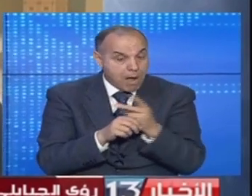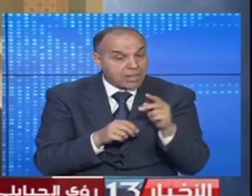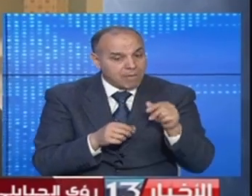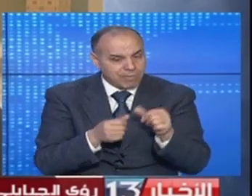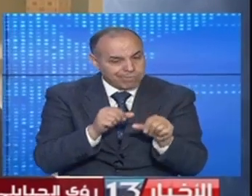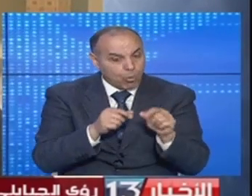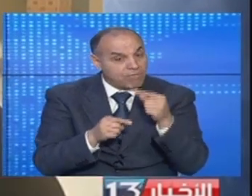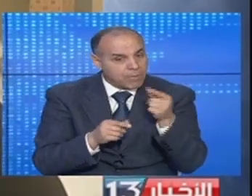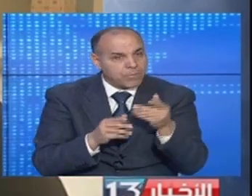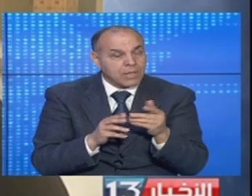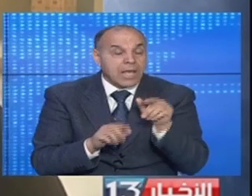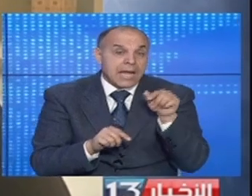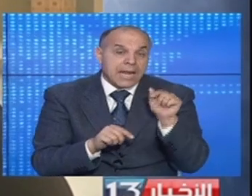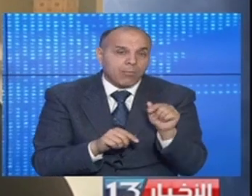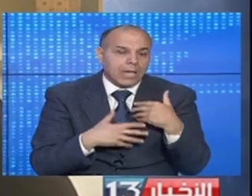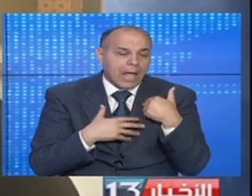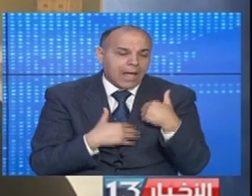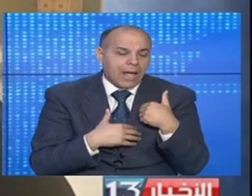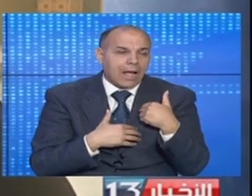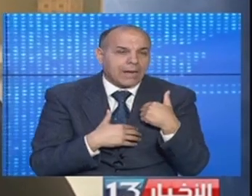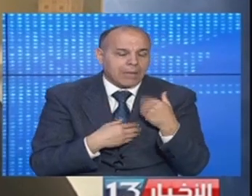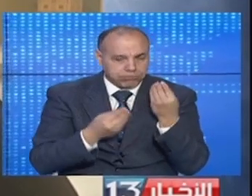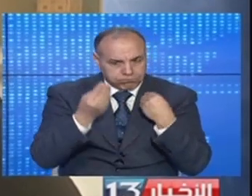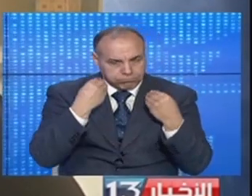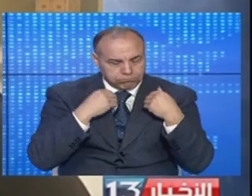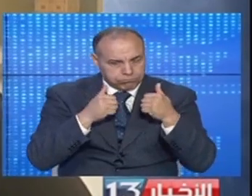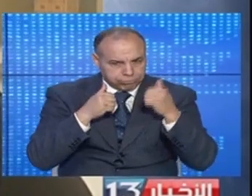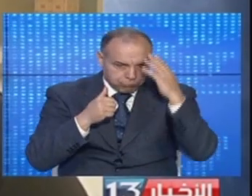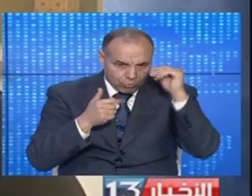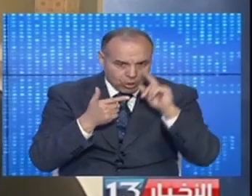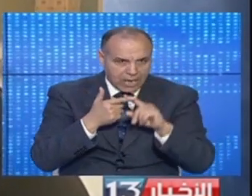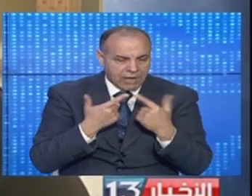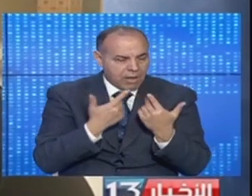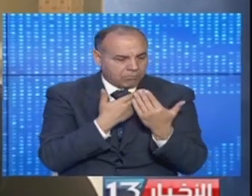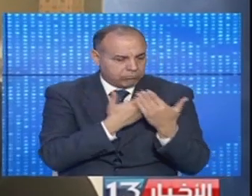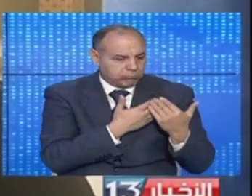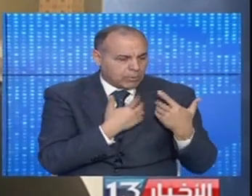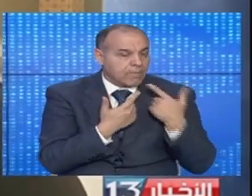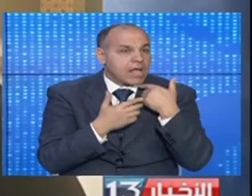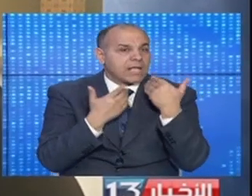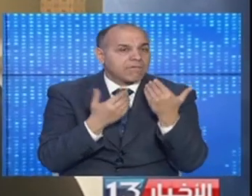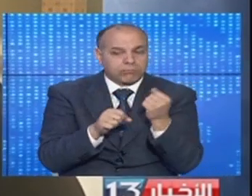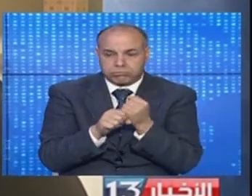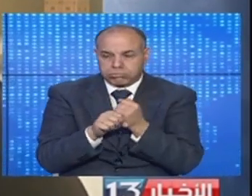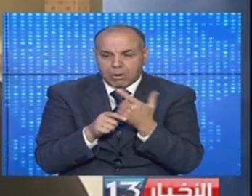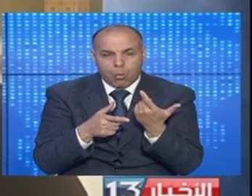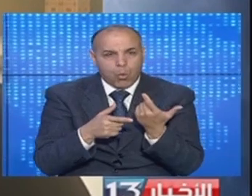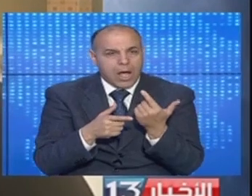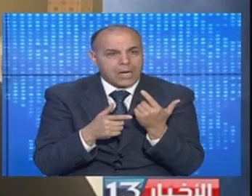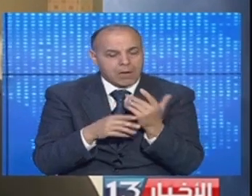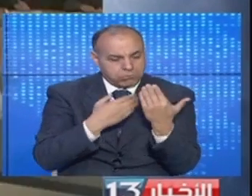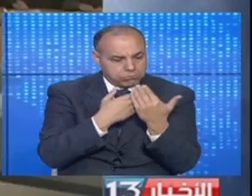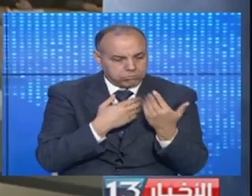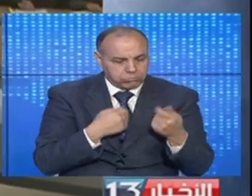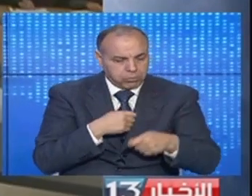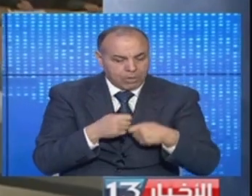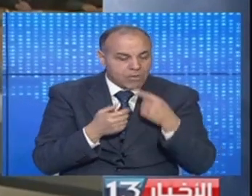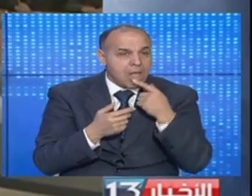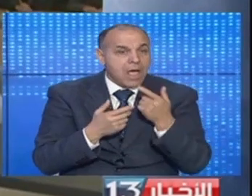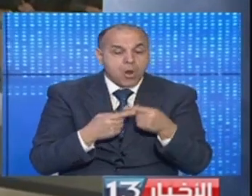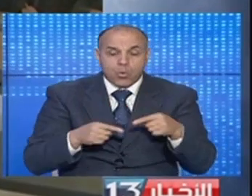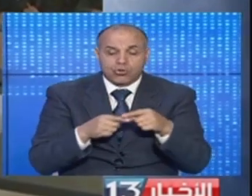يعني لازم يكونوا تكونين بالباقي في كيف يشمر واحنا كيفاش ناخذه ونحنا محميين هذه